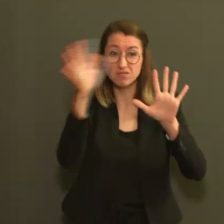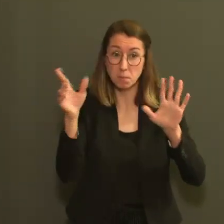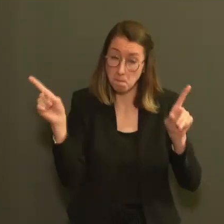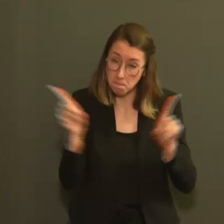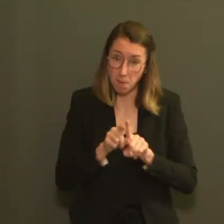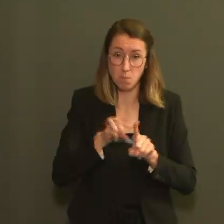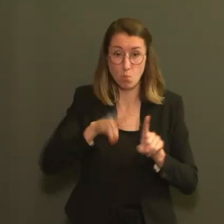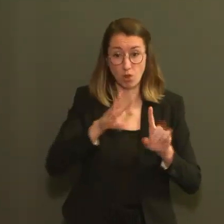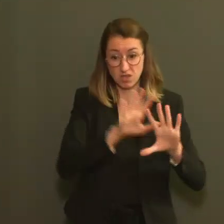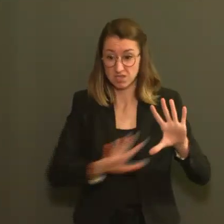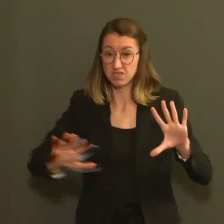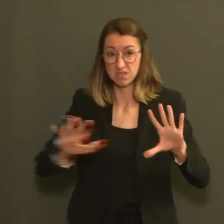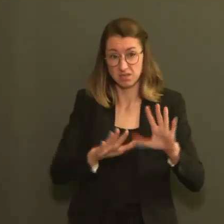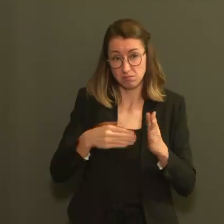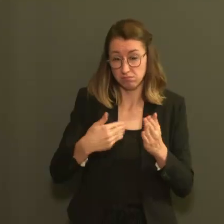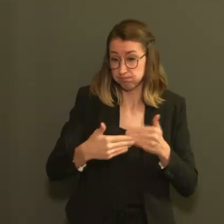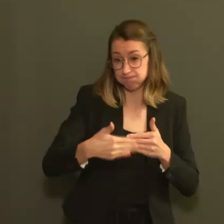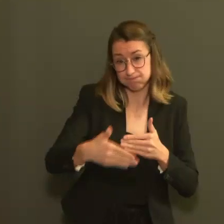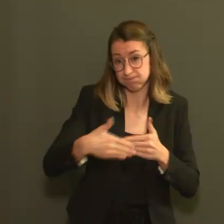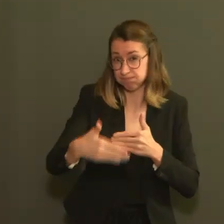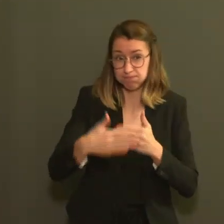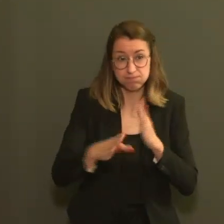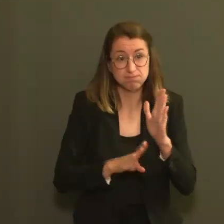important que dans la partie sud du pays.